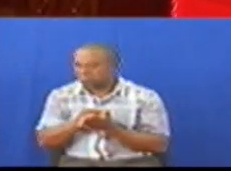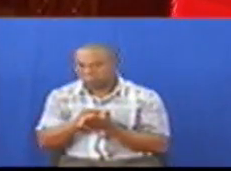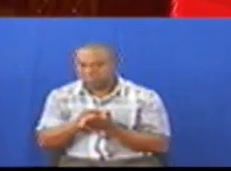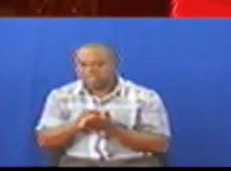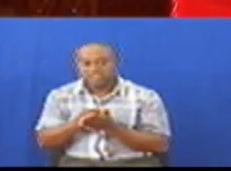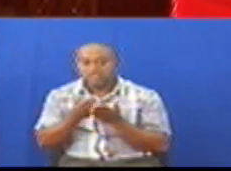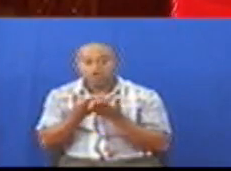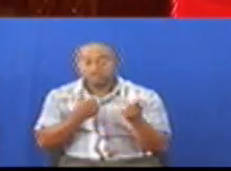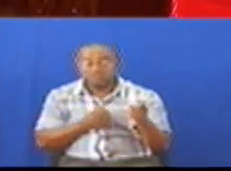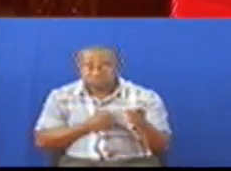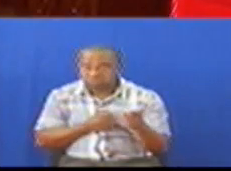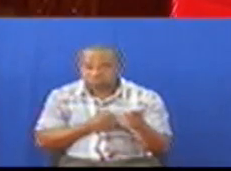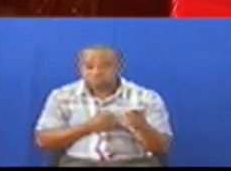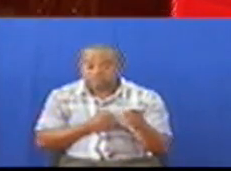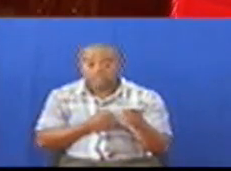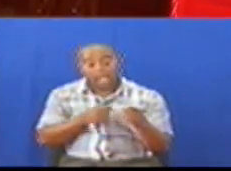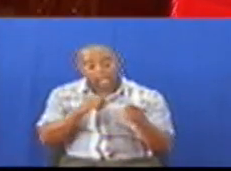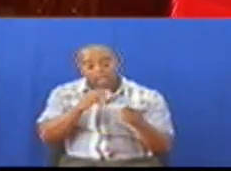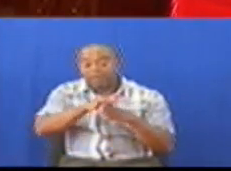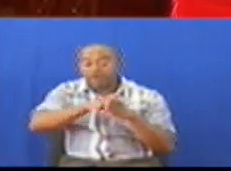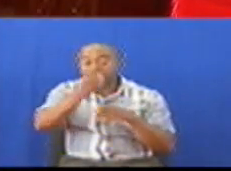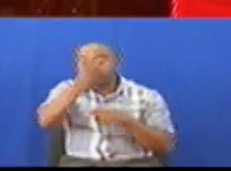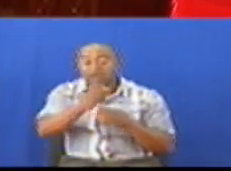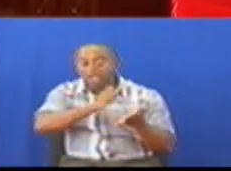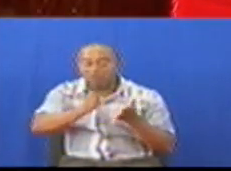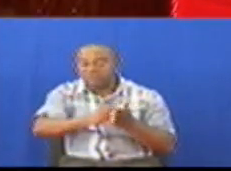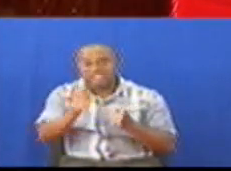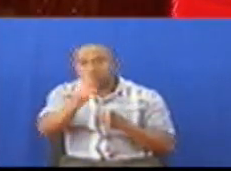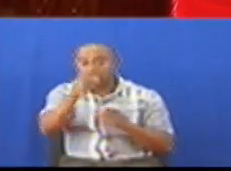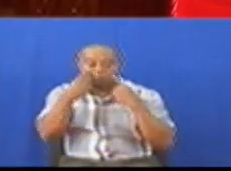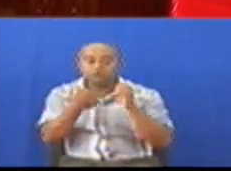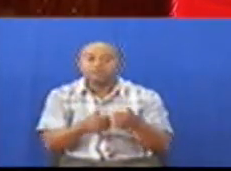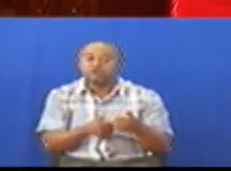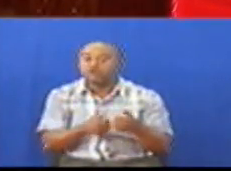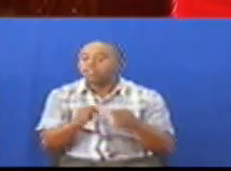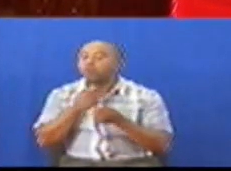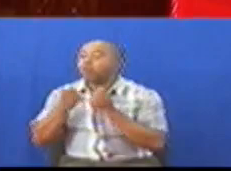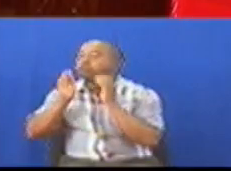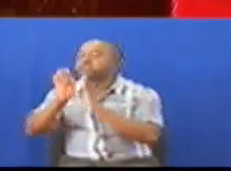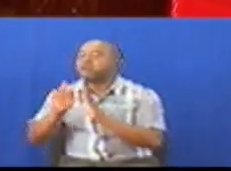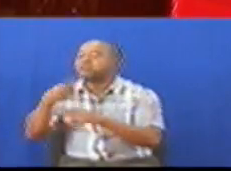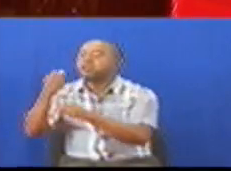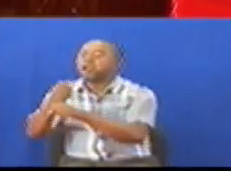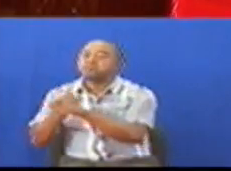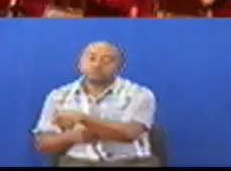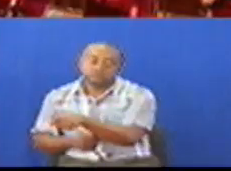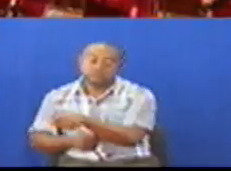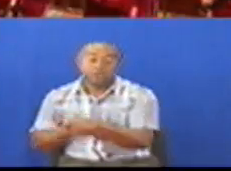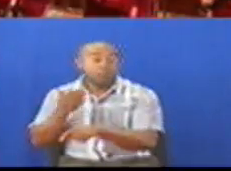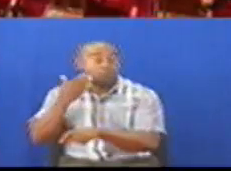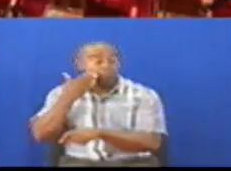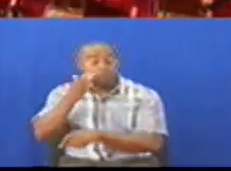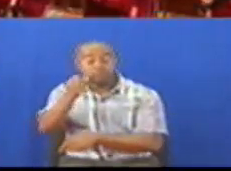kwa halmashauri kwa eti kwa matumizi mabaya ya ofisi alafu wakurugenzi wakibaki salama. Ni muhimu sana serikali ya awamu ya